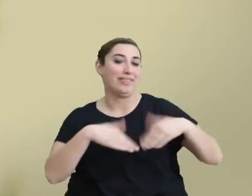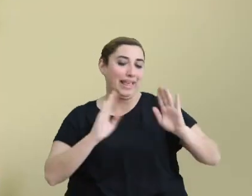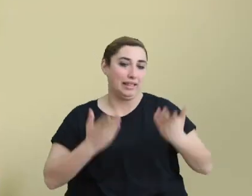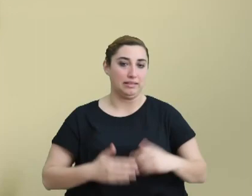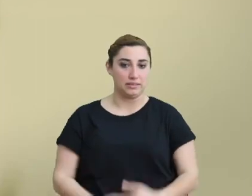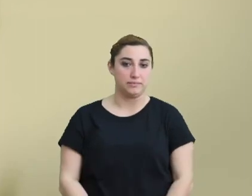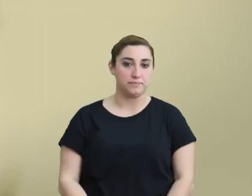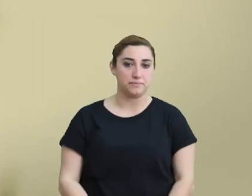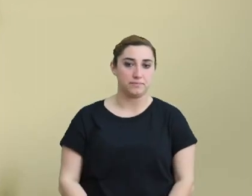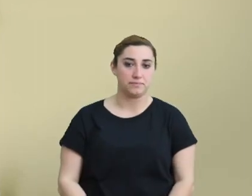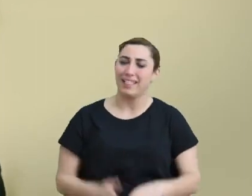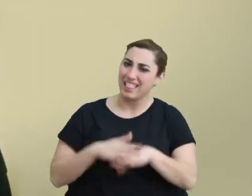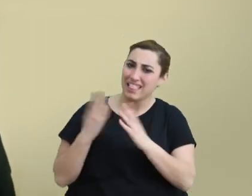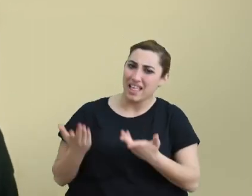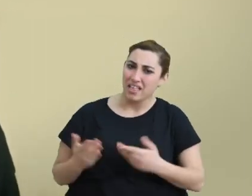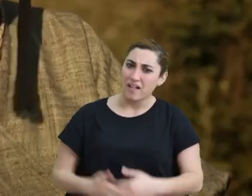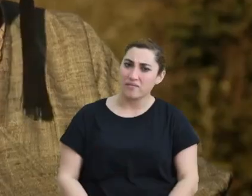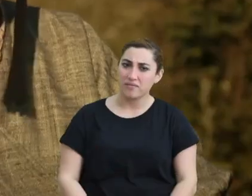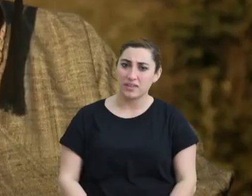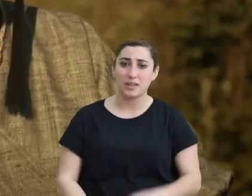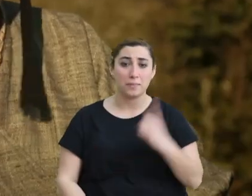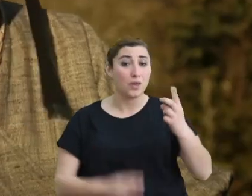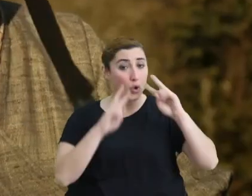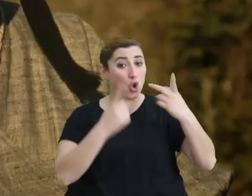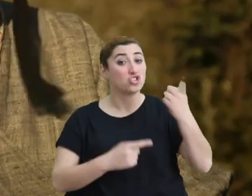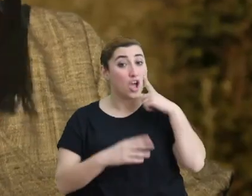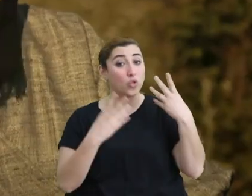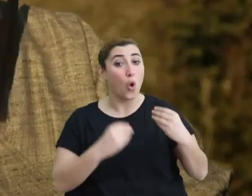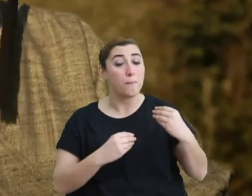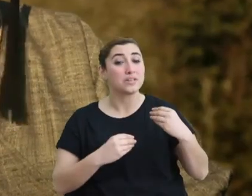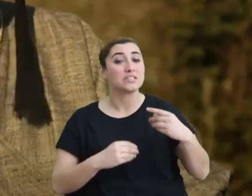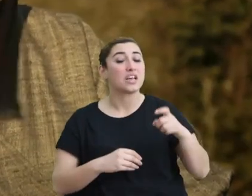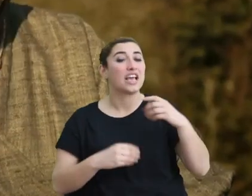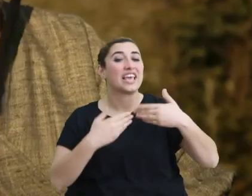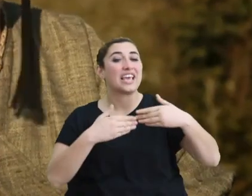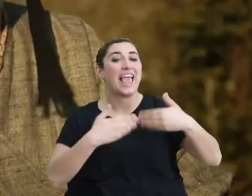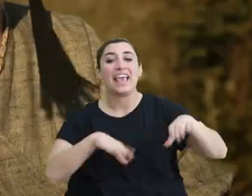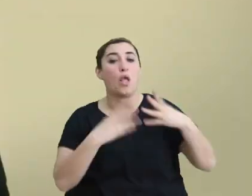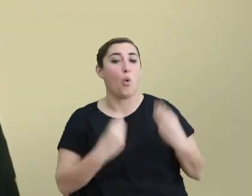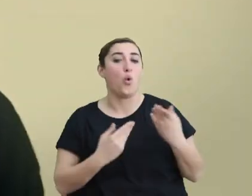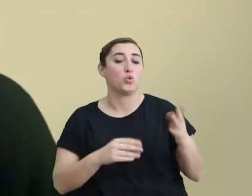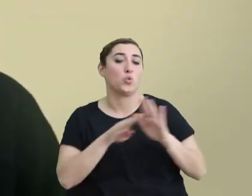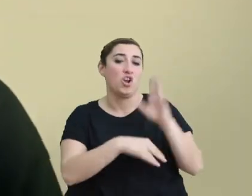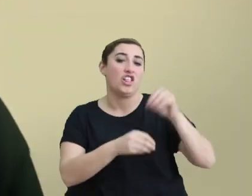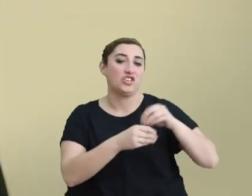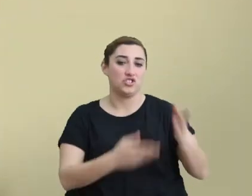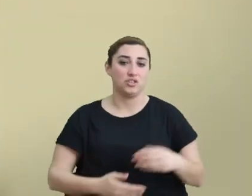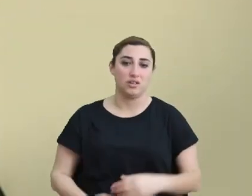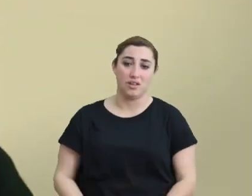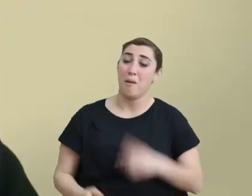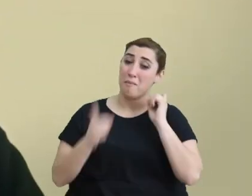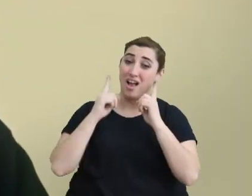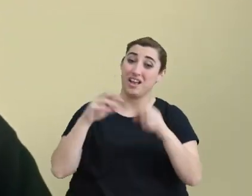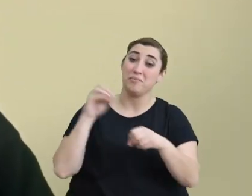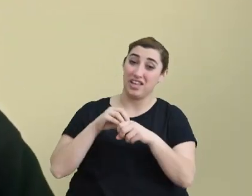değildir. Niyeymiş o? Bir körün şahitliği geçersizdir şeriat hukukunda.